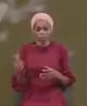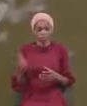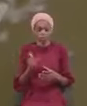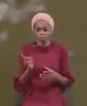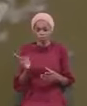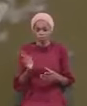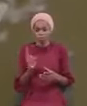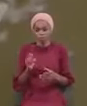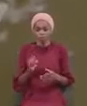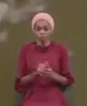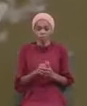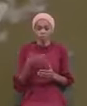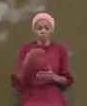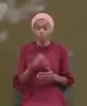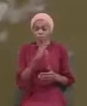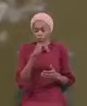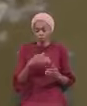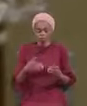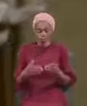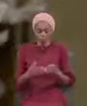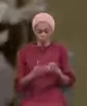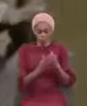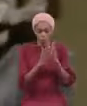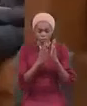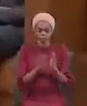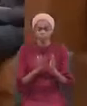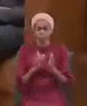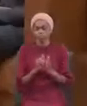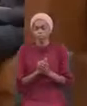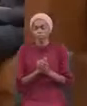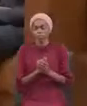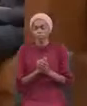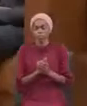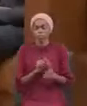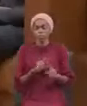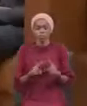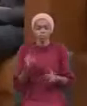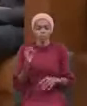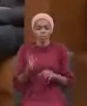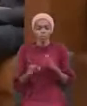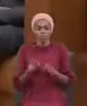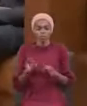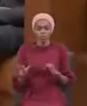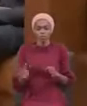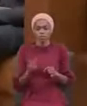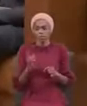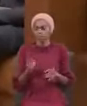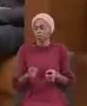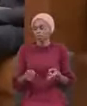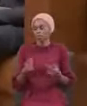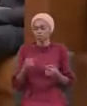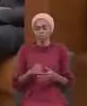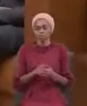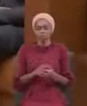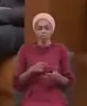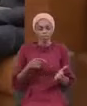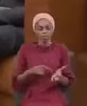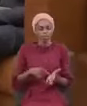pour dire ceci là qui font maintenant ce n'est pas bon faisons d'une autre façon